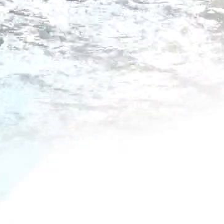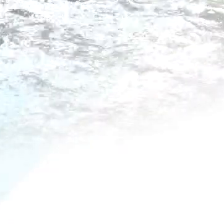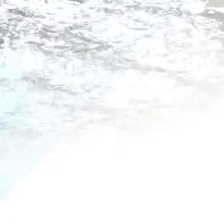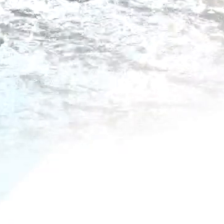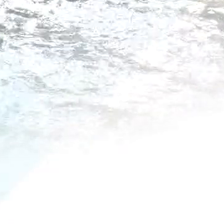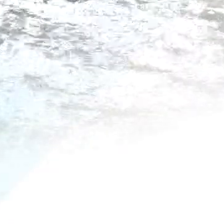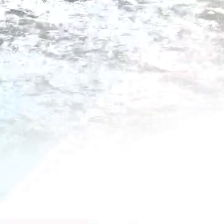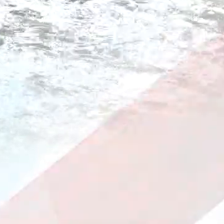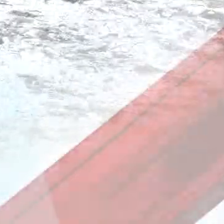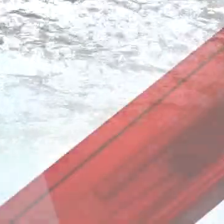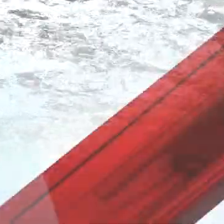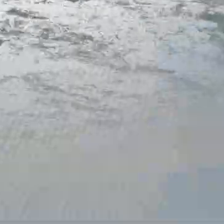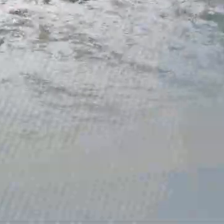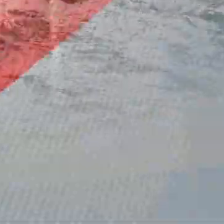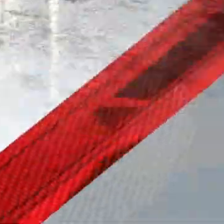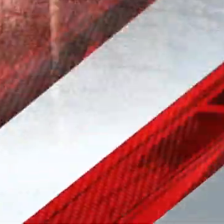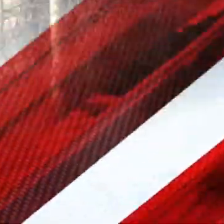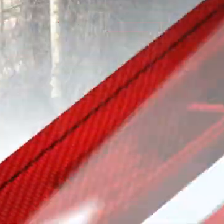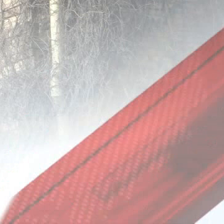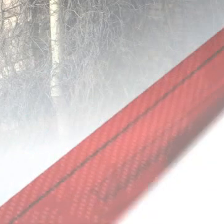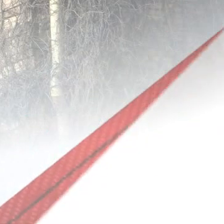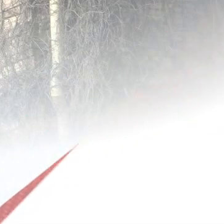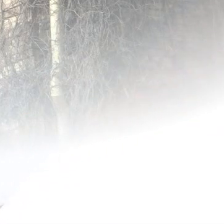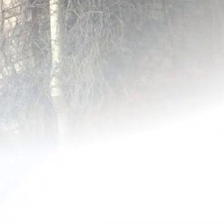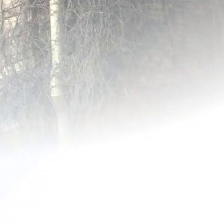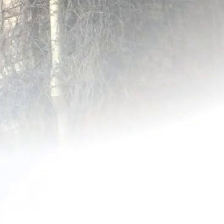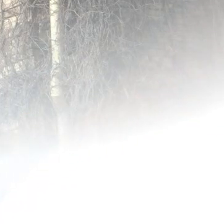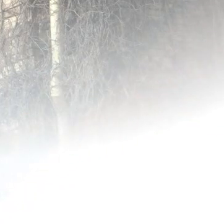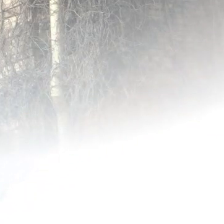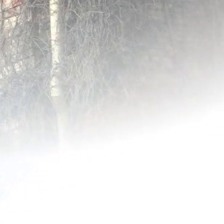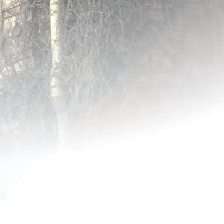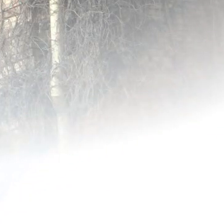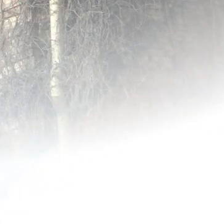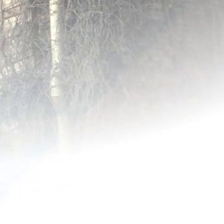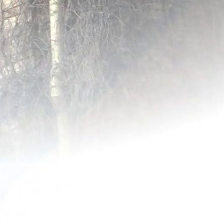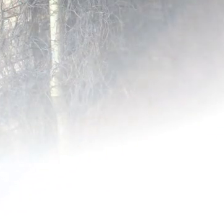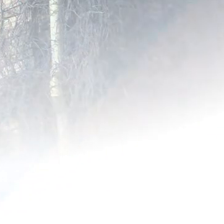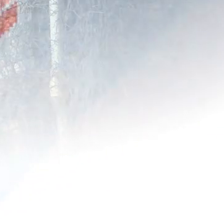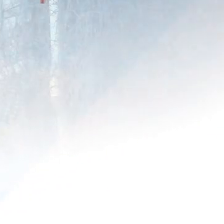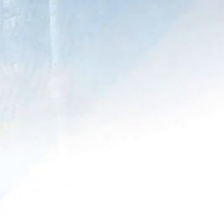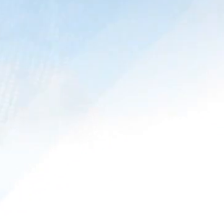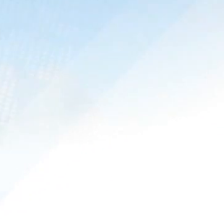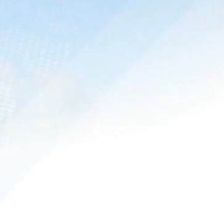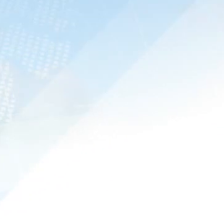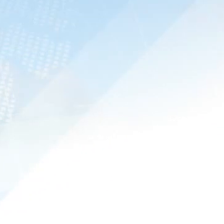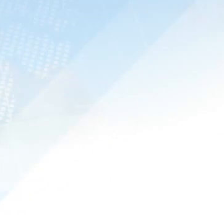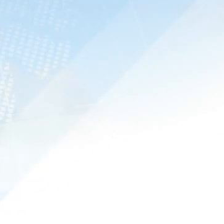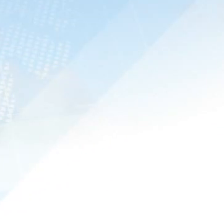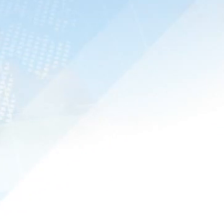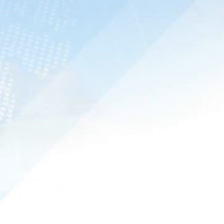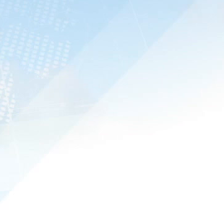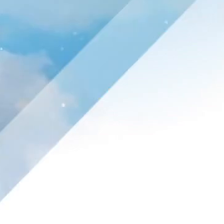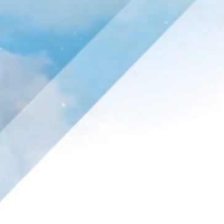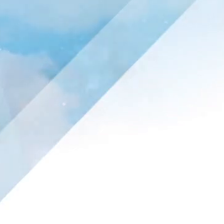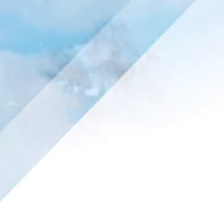Па православным календары 27 червеня імяніны у Георгія, Елісея і Мстислава. У каталікоў дзень